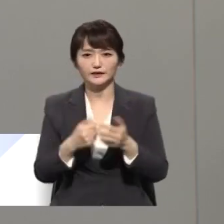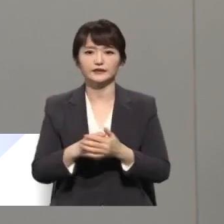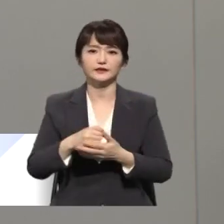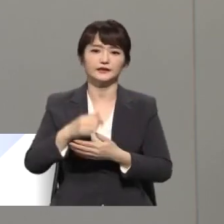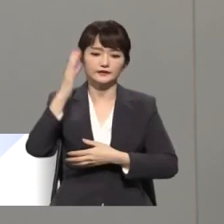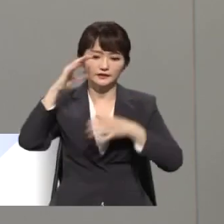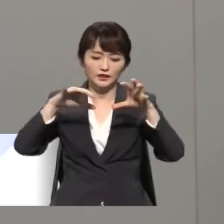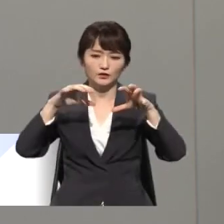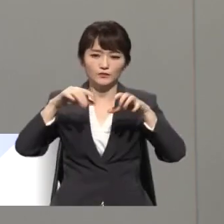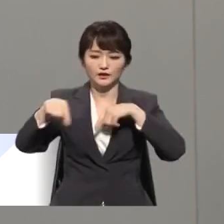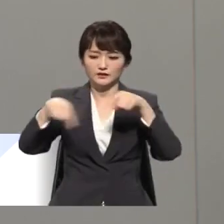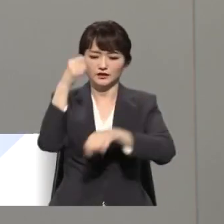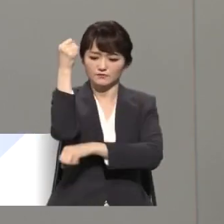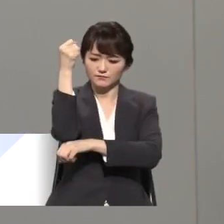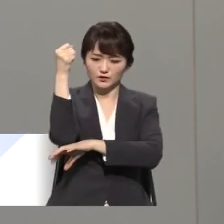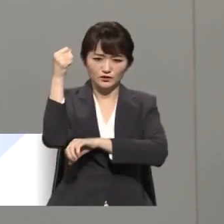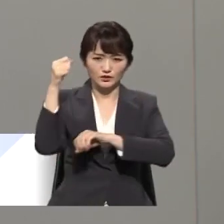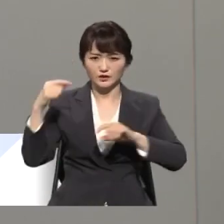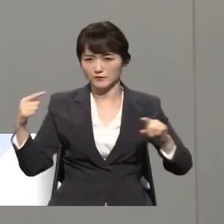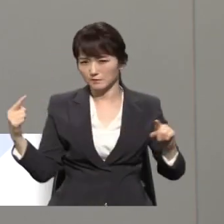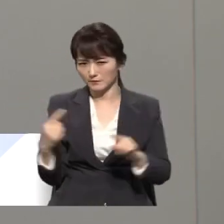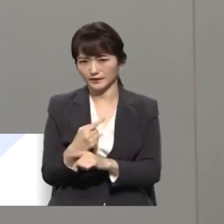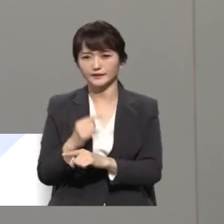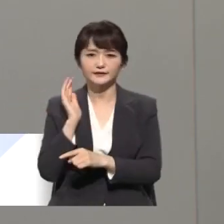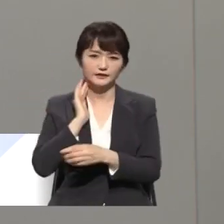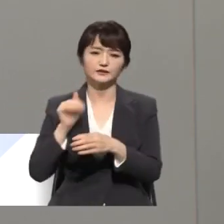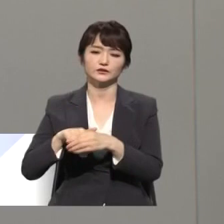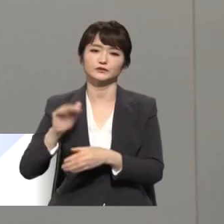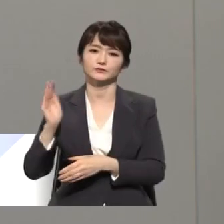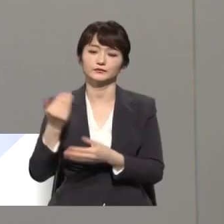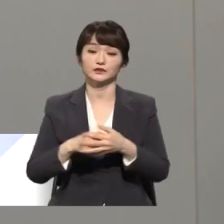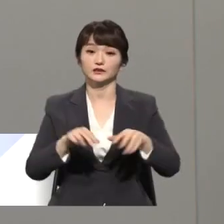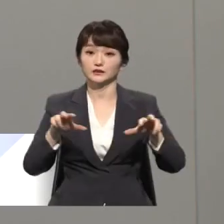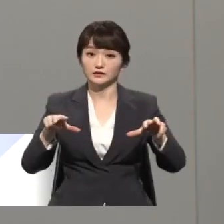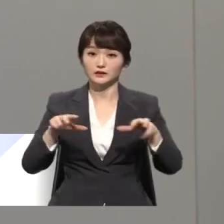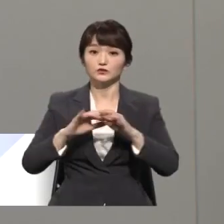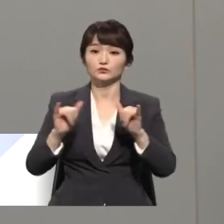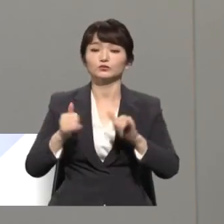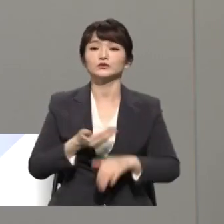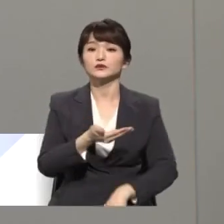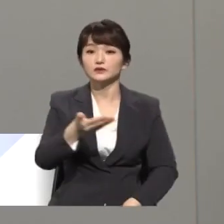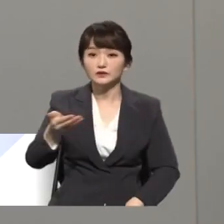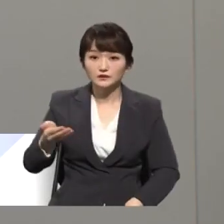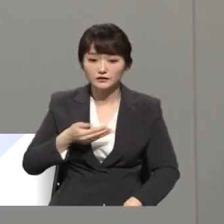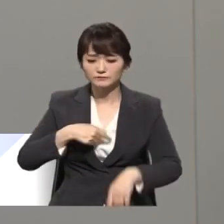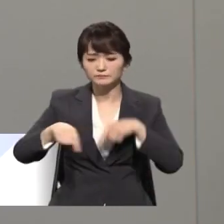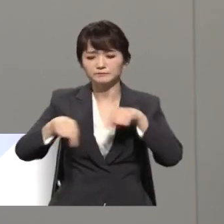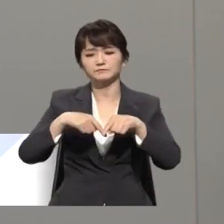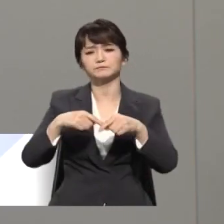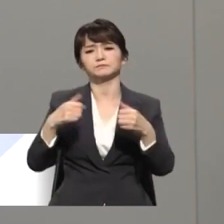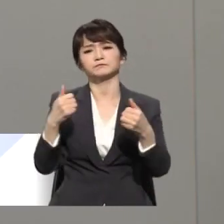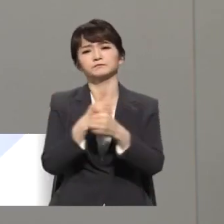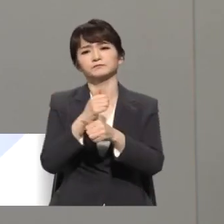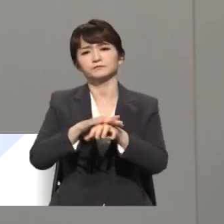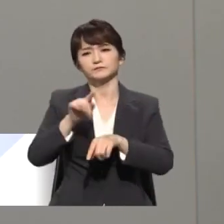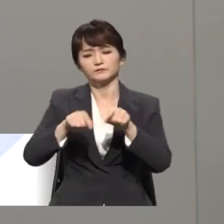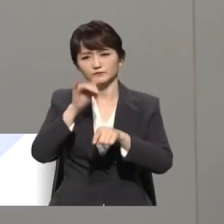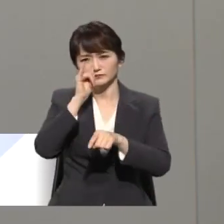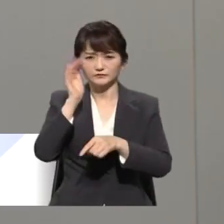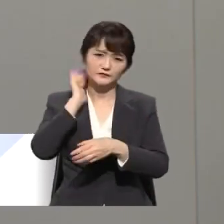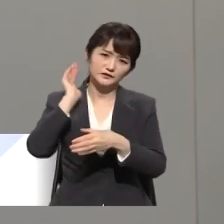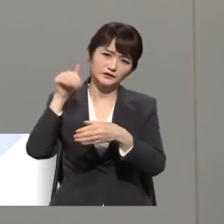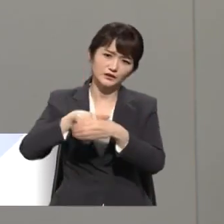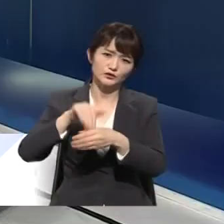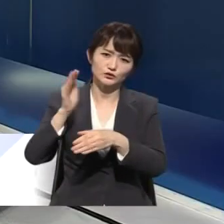뿌리부터 바꾸는 대선이 배워야 합니다 이제라도 국민께 서 정치 거처를 실천할 수 있는 대성이 되도록 힘을 모아